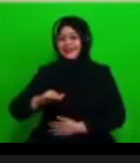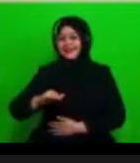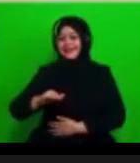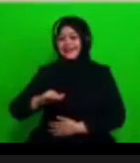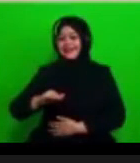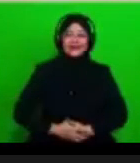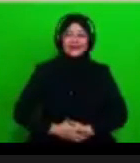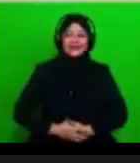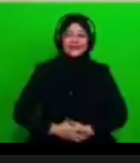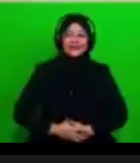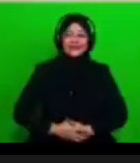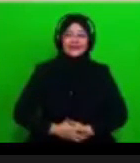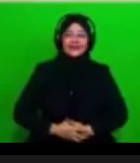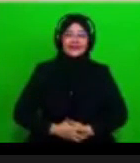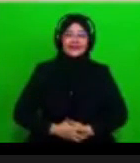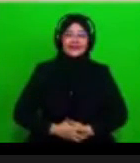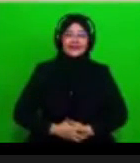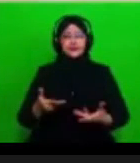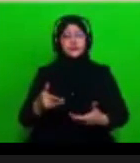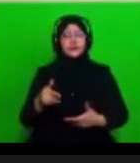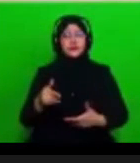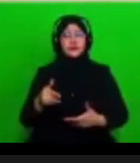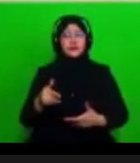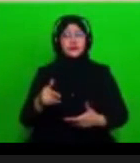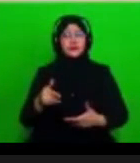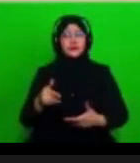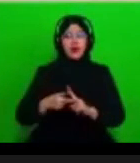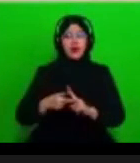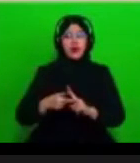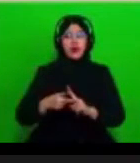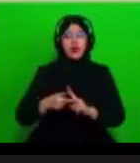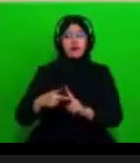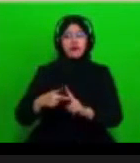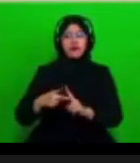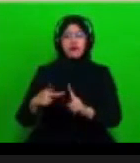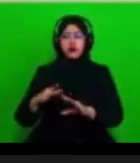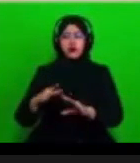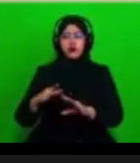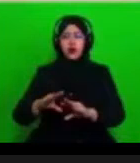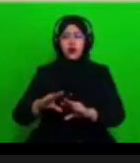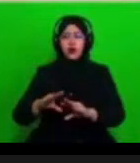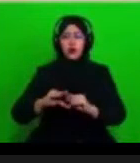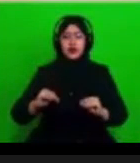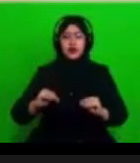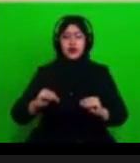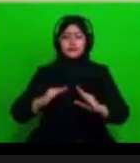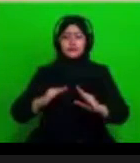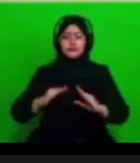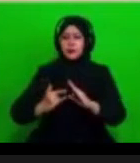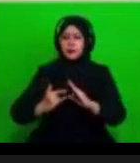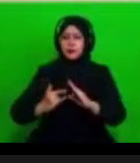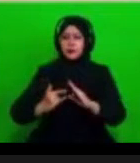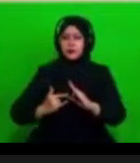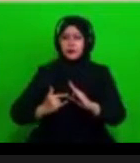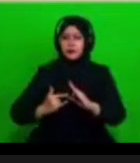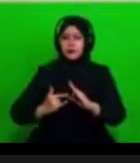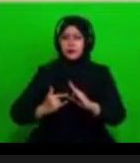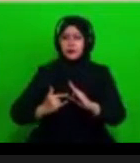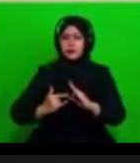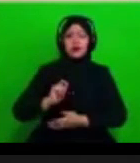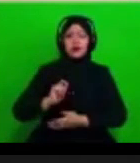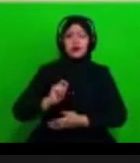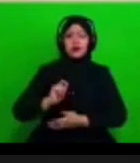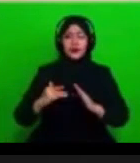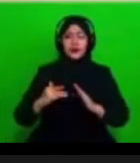masih betul. Semua sehat, bergizi gitu kan makanan. Luar biasa, terima kasih Ibu. Memang betapa luar biasa sosok ibu di